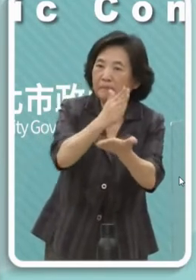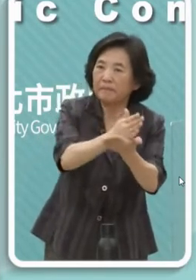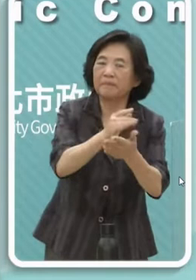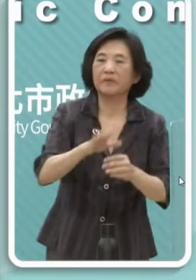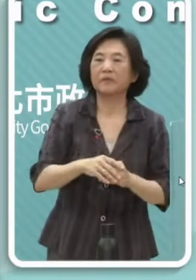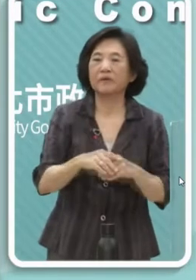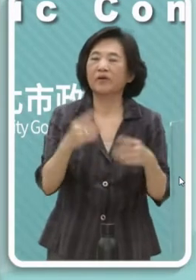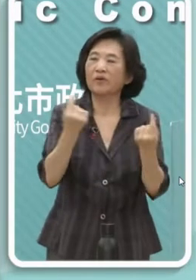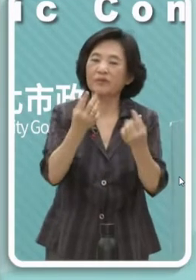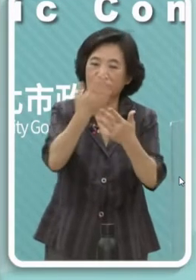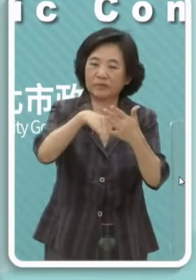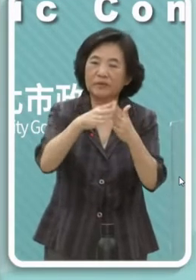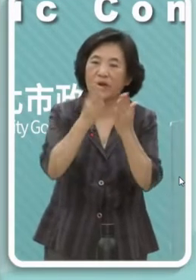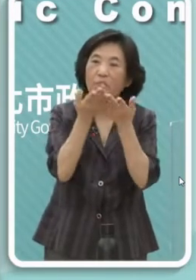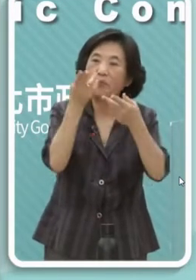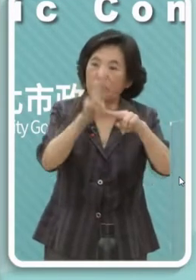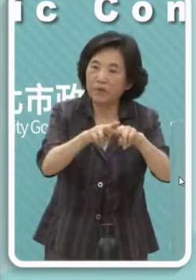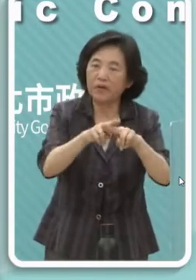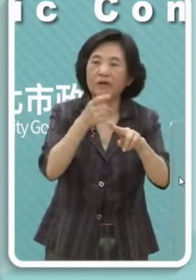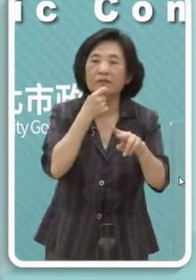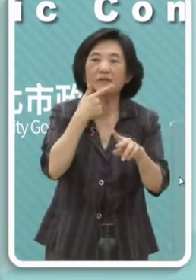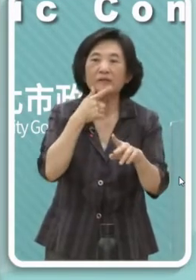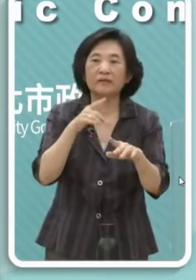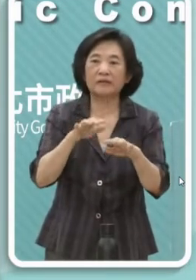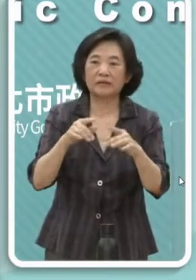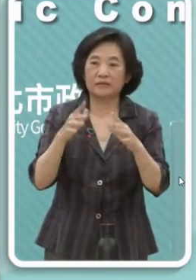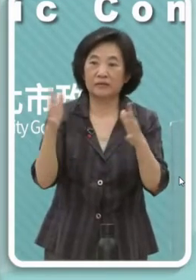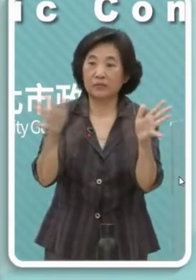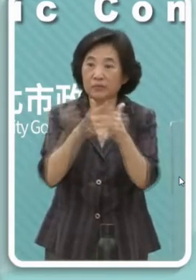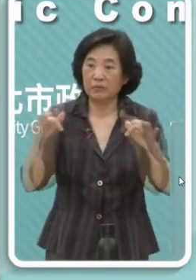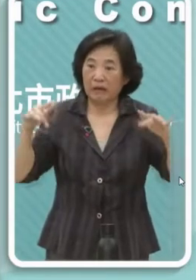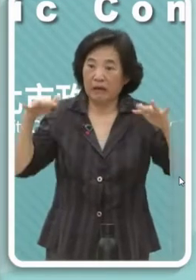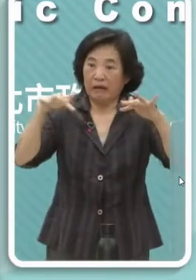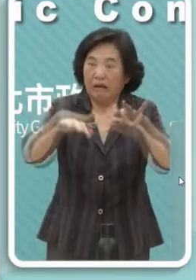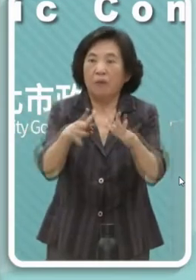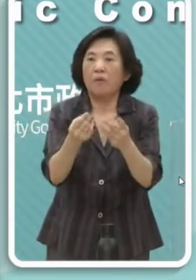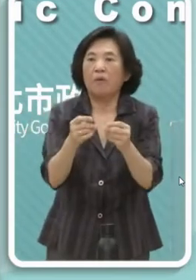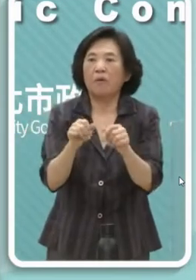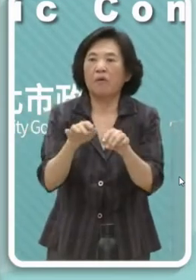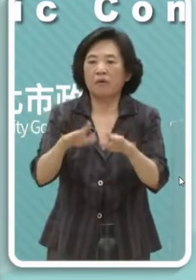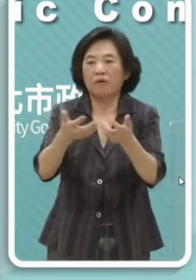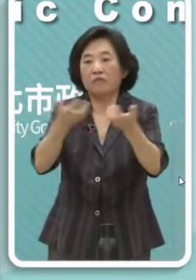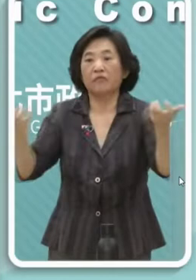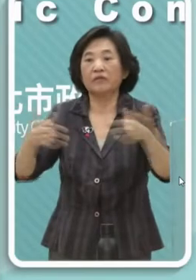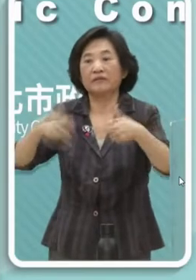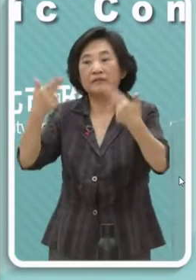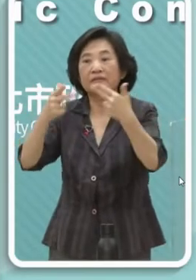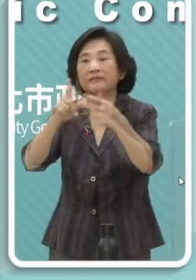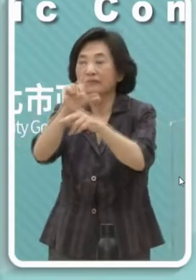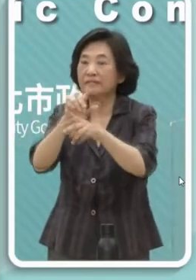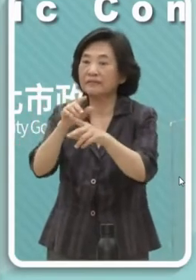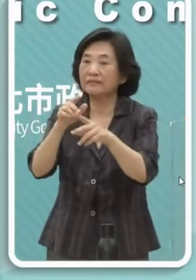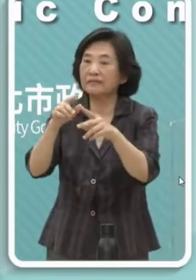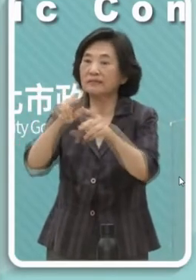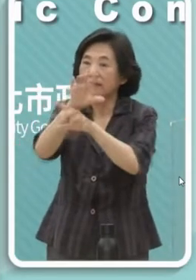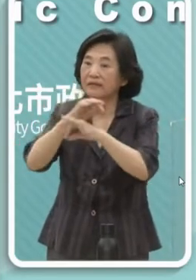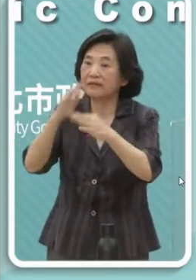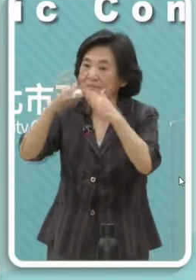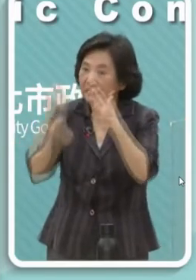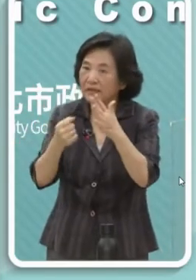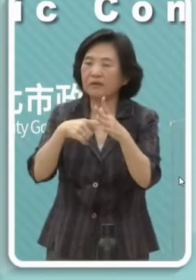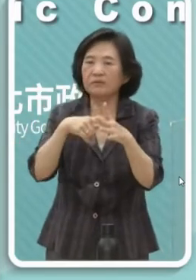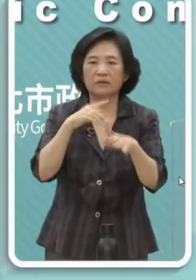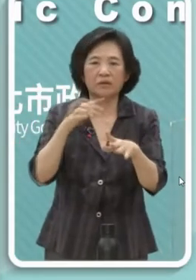课，你知道来有效的压制的这个病例快速扩散。啊，不过因为我们再看下一张哦，